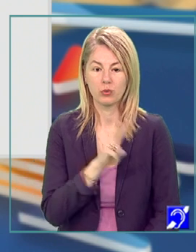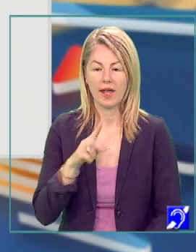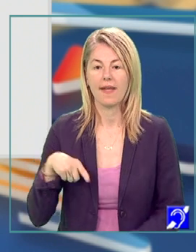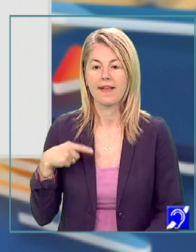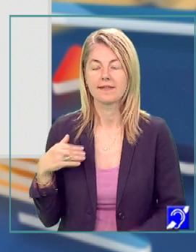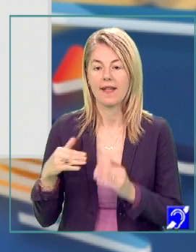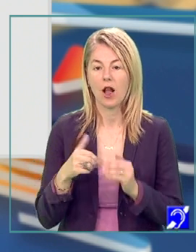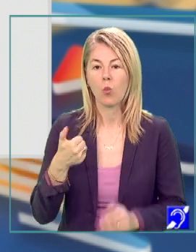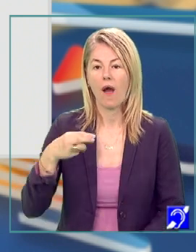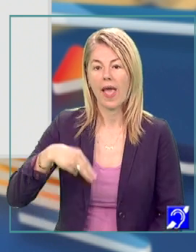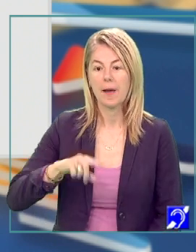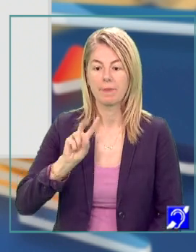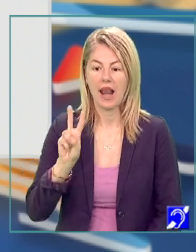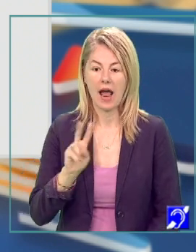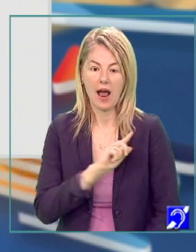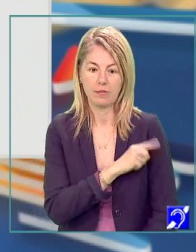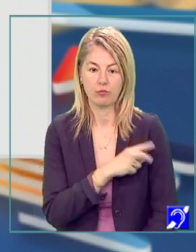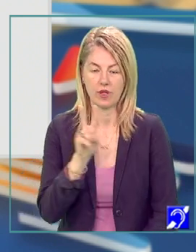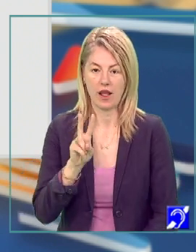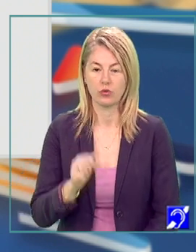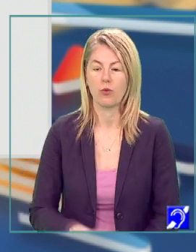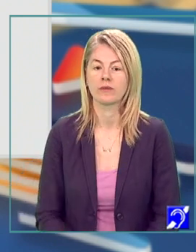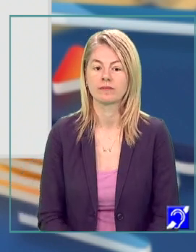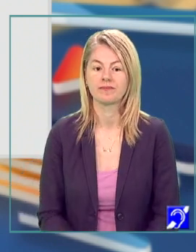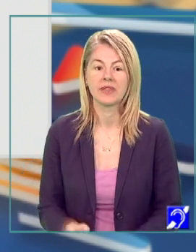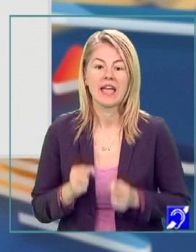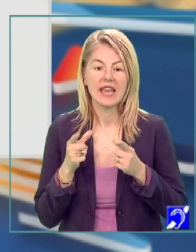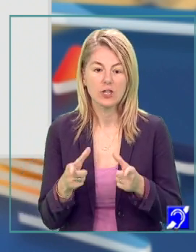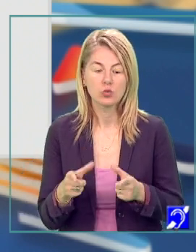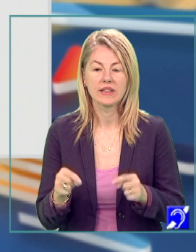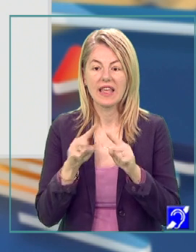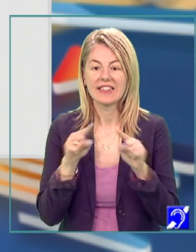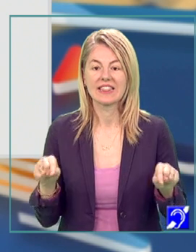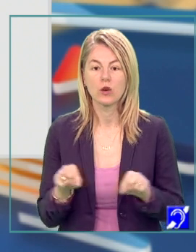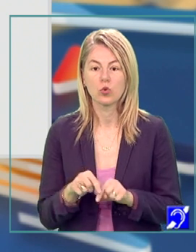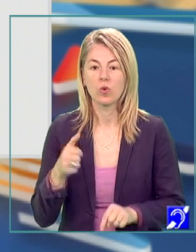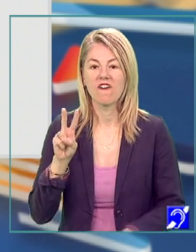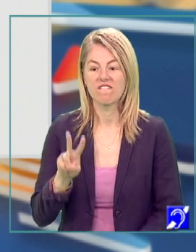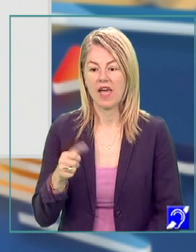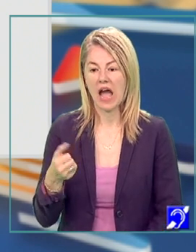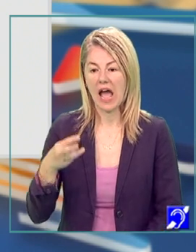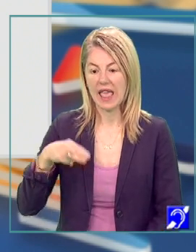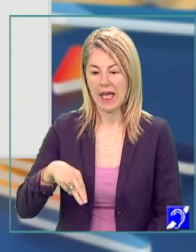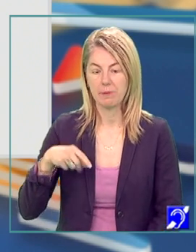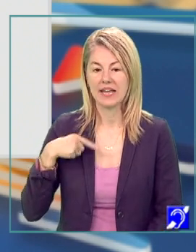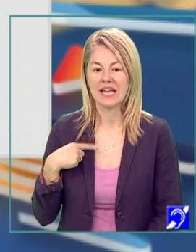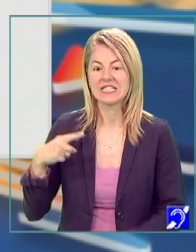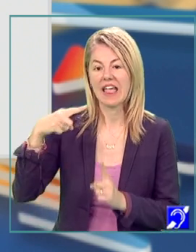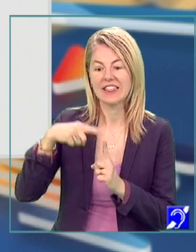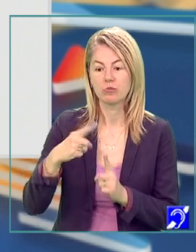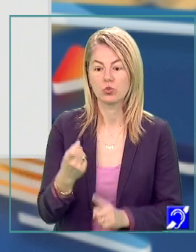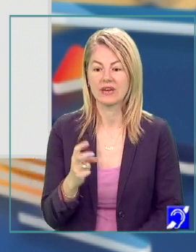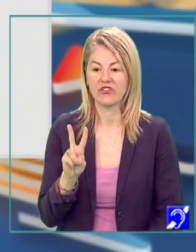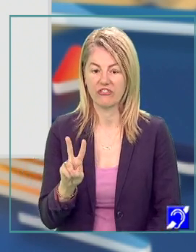pătrat. Vom folosi reciproca teoremei lui Pitagora și ne rezultă că triunghiul VAM este dreptunghic în V, de